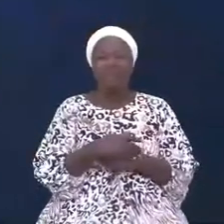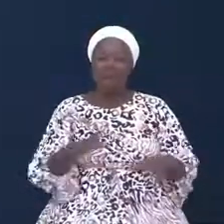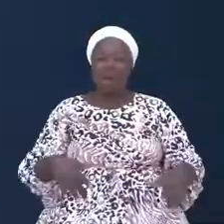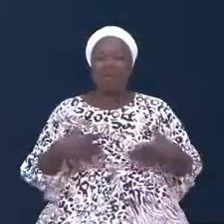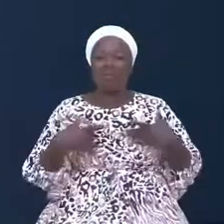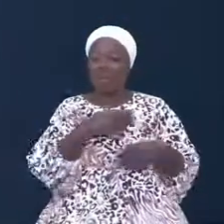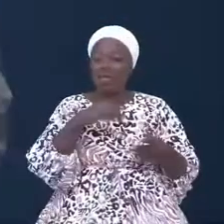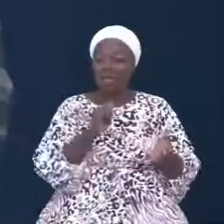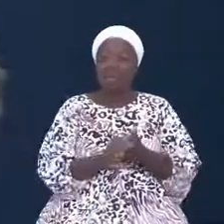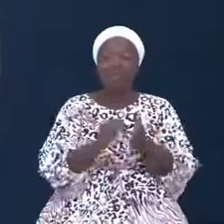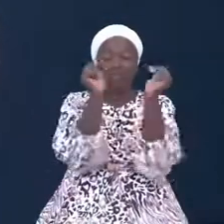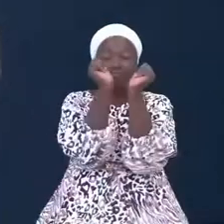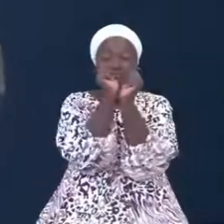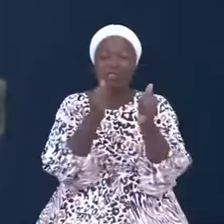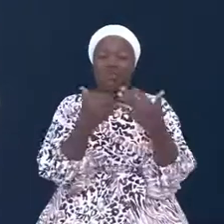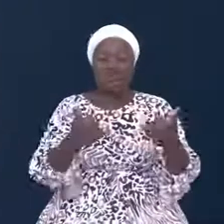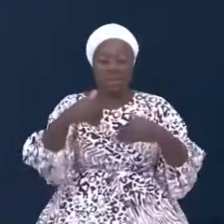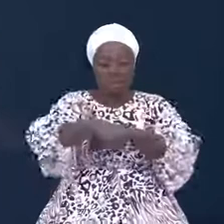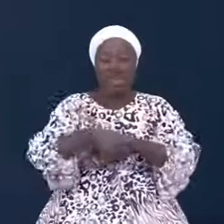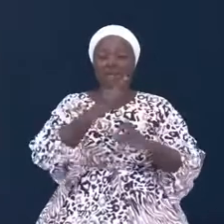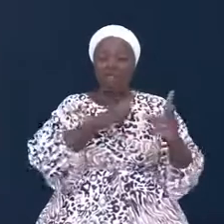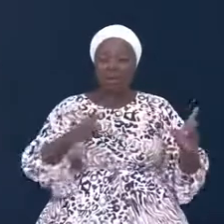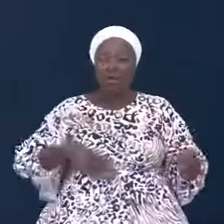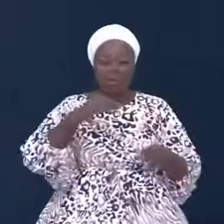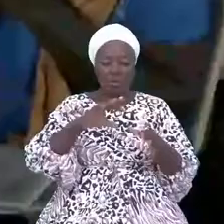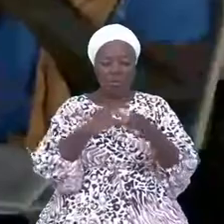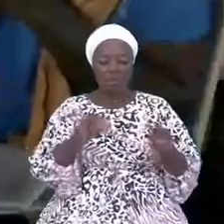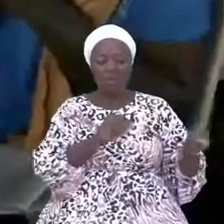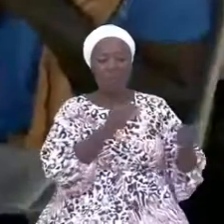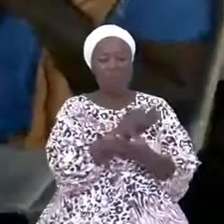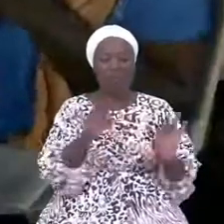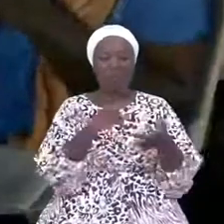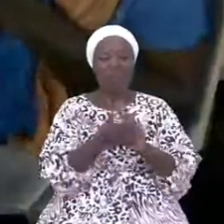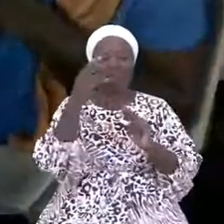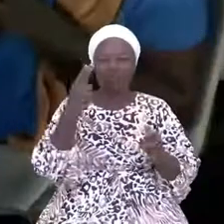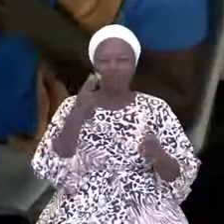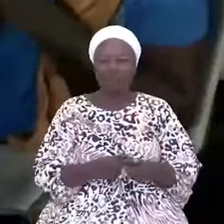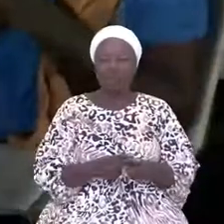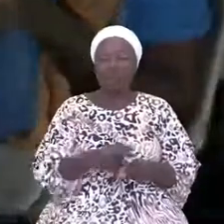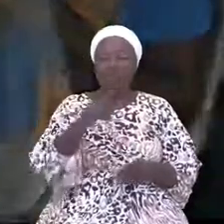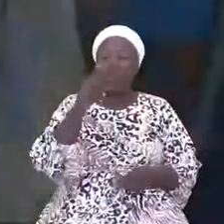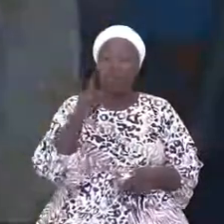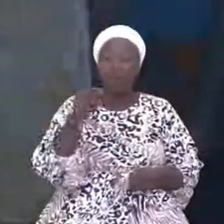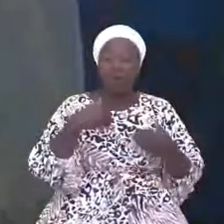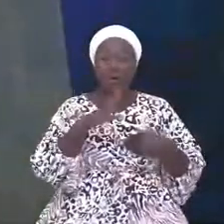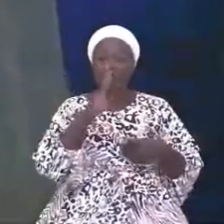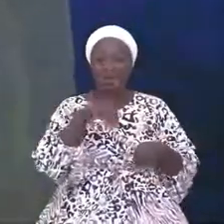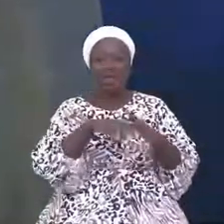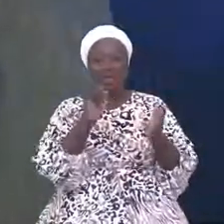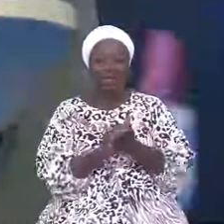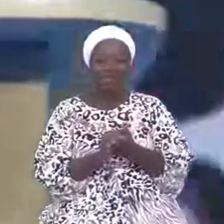à cause de l'esclavage. Et cet esclavage, ce soir, le Seigneur va